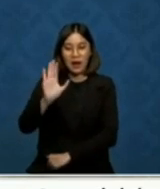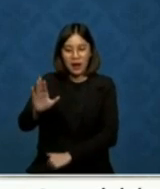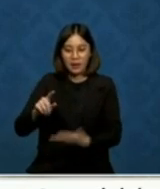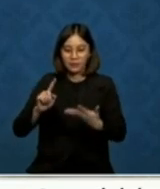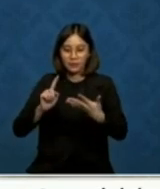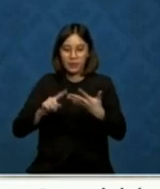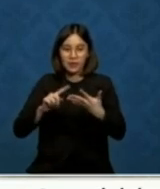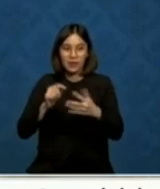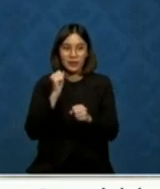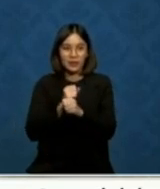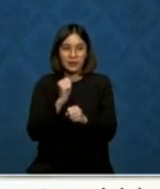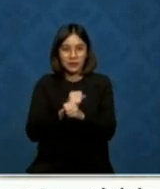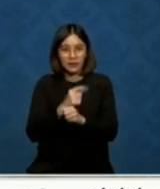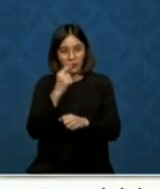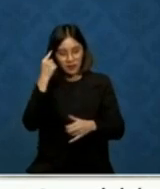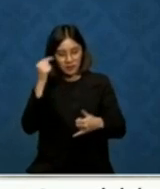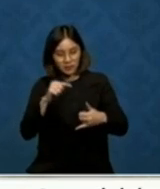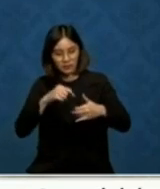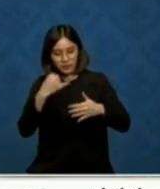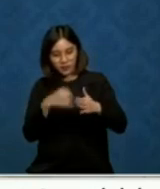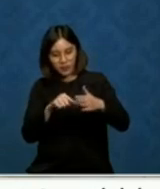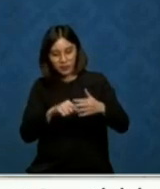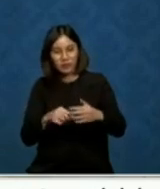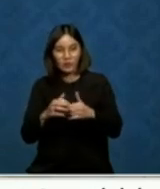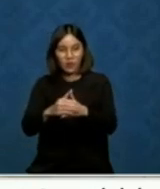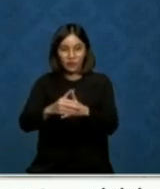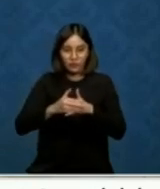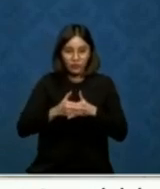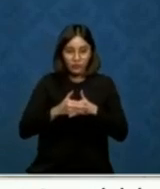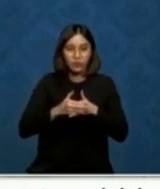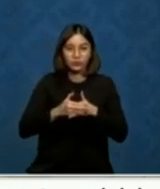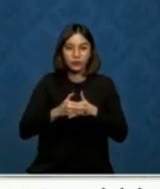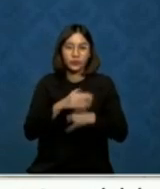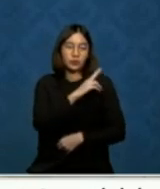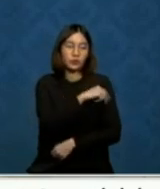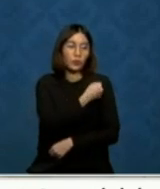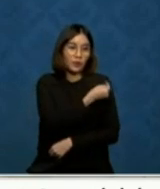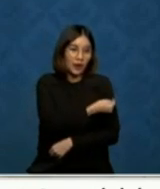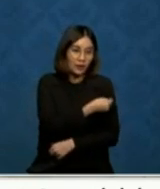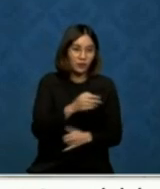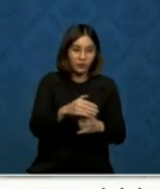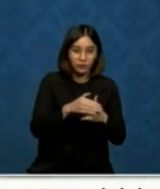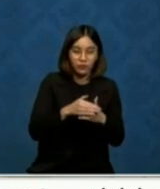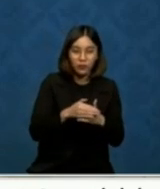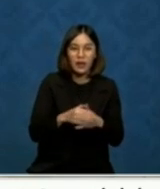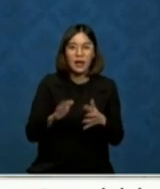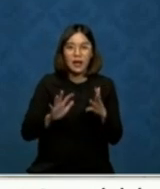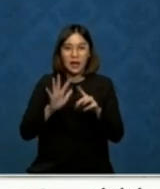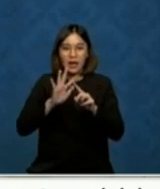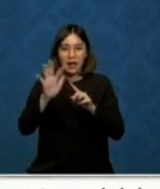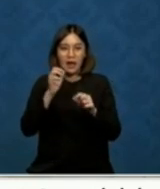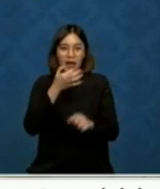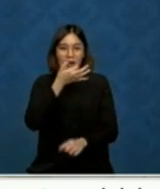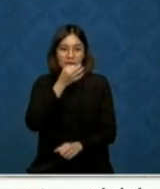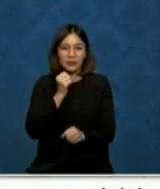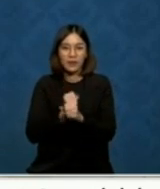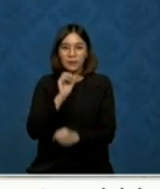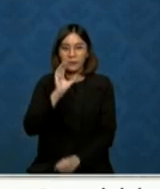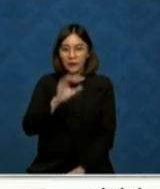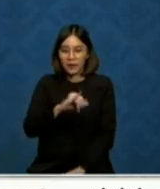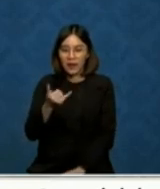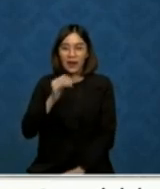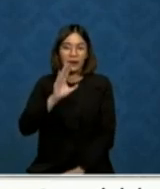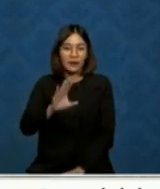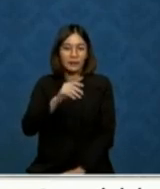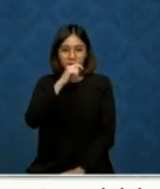ประกันทันบน4คุมตัวไว้ในสถานพยาบาลและ5ห้ามการประกอบอาชีพบางอย่